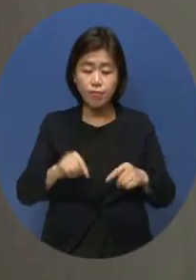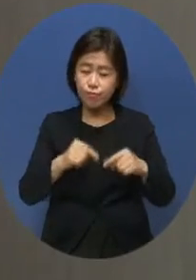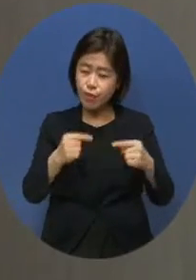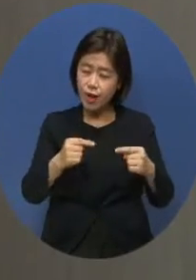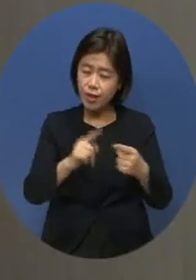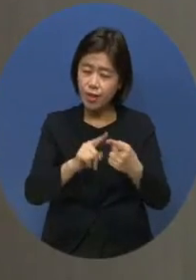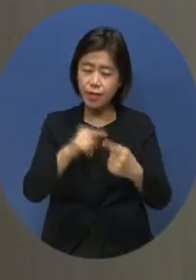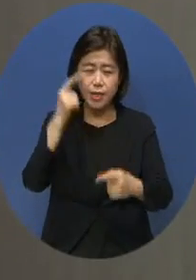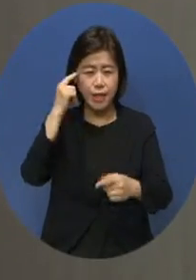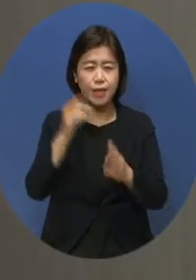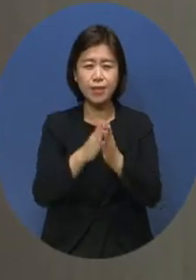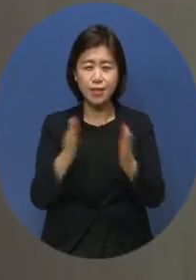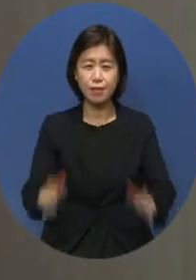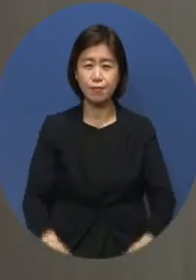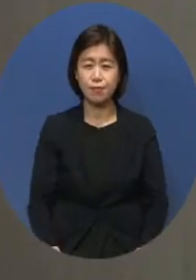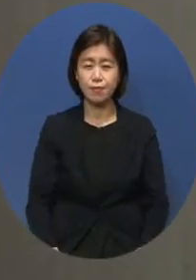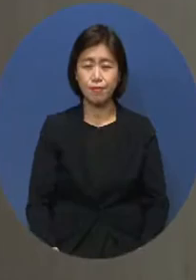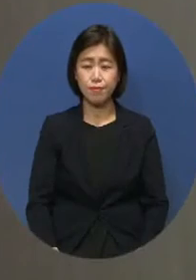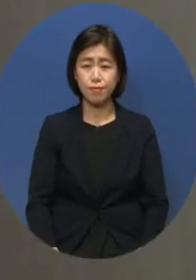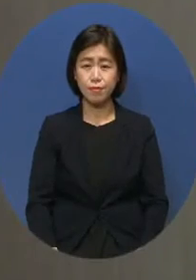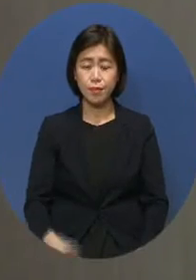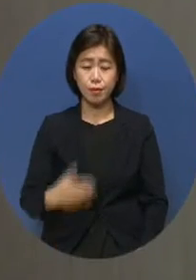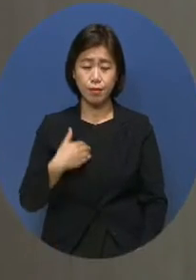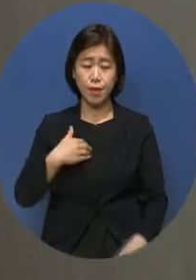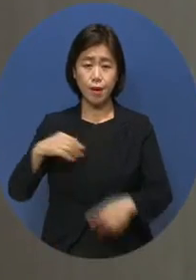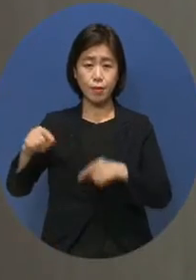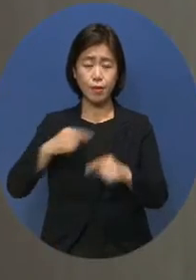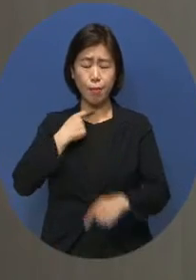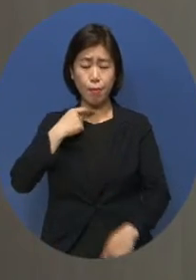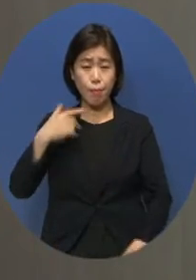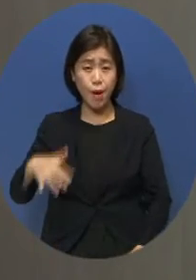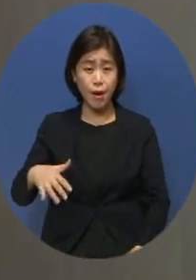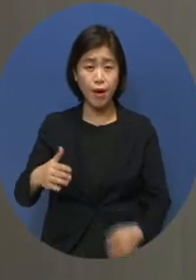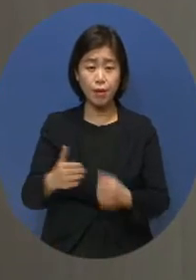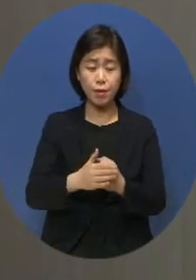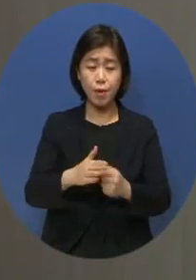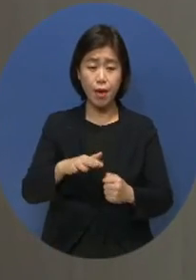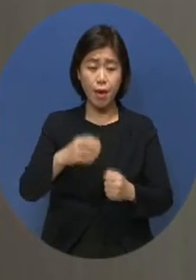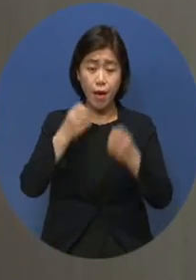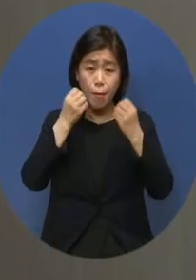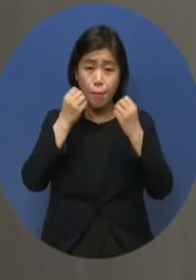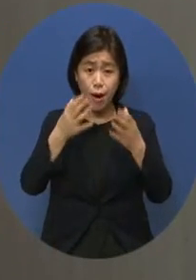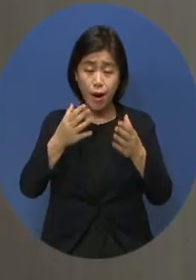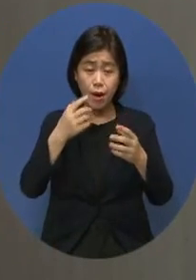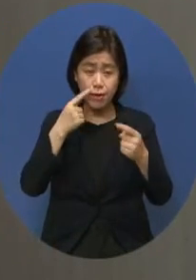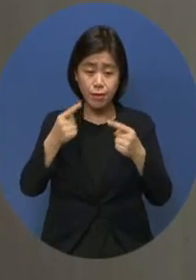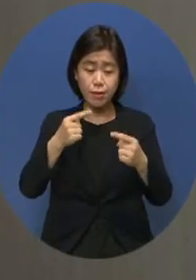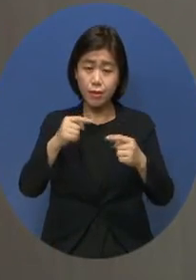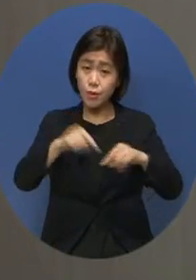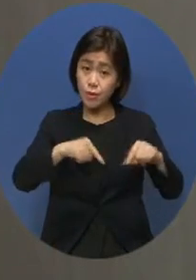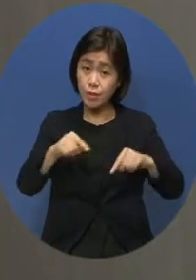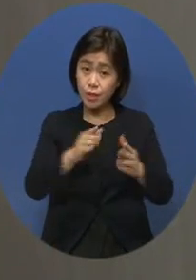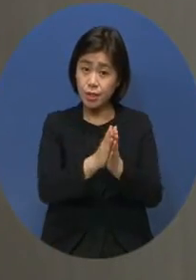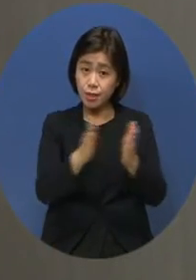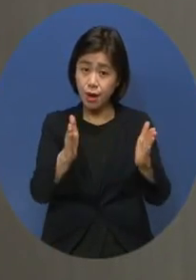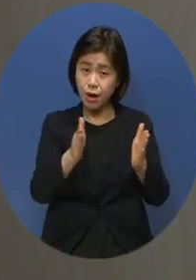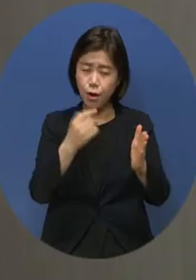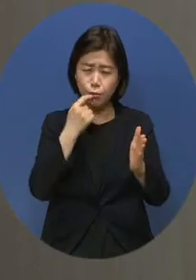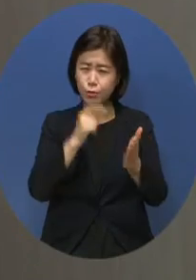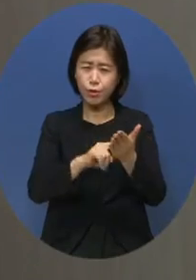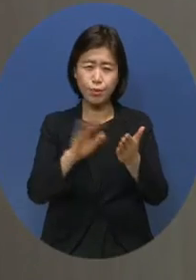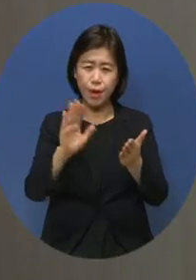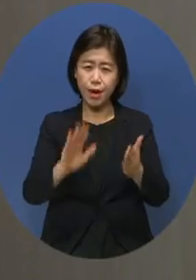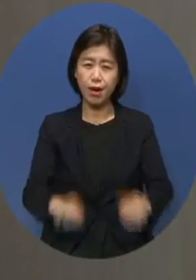쉽지 않잖아요. 정치를 하지 않던 사람이 정치를 한다는 거는 어려운 것이지만 사실 정치가 오히려